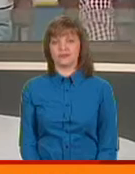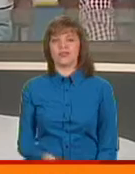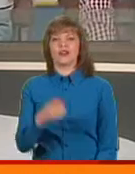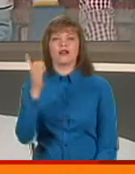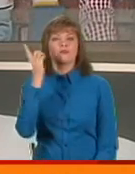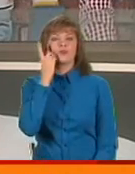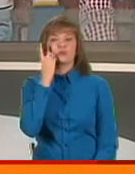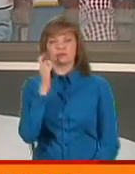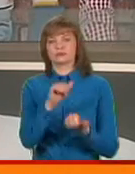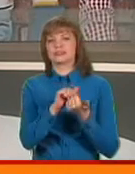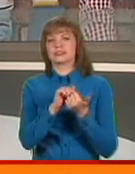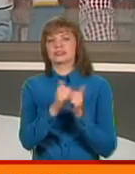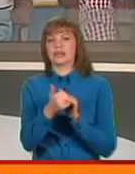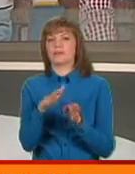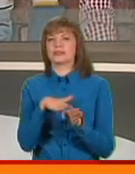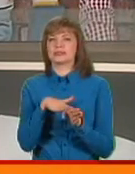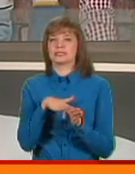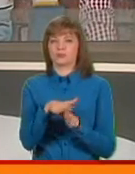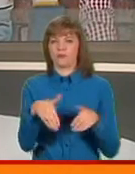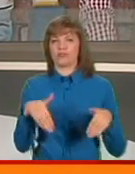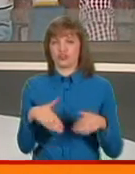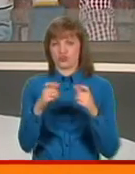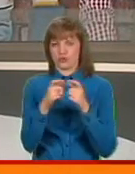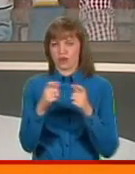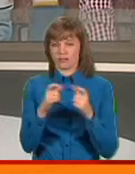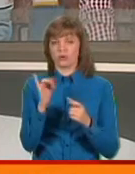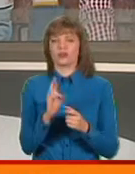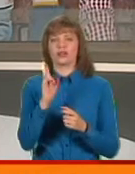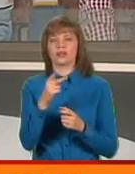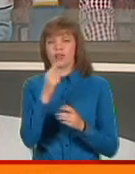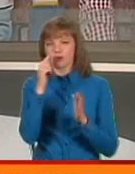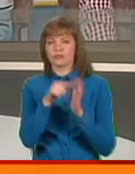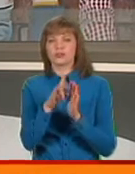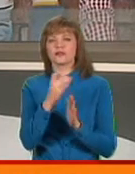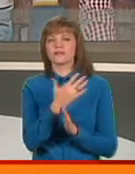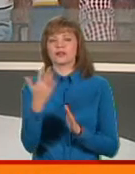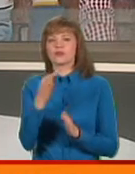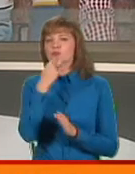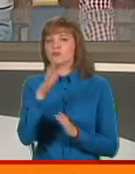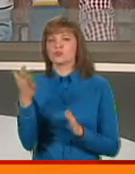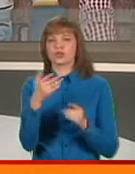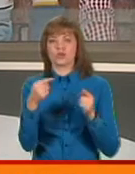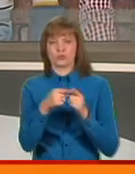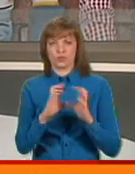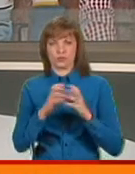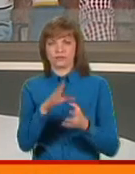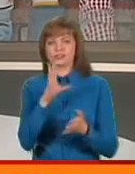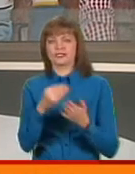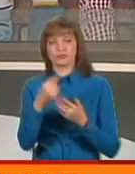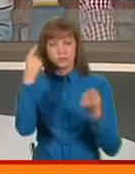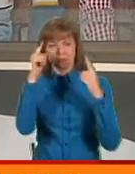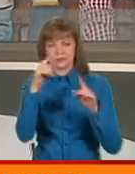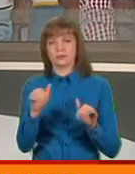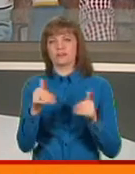Мобільний телефон замість повних кишень дисконтних карток і як полинути за лічені секунди в будь-який куточок світу. Свої креативні